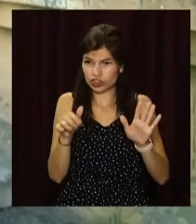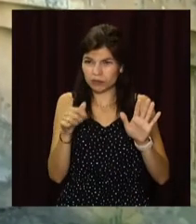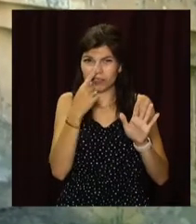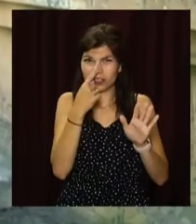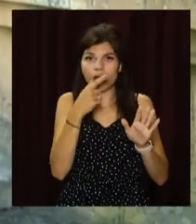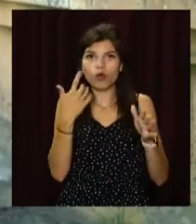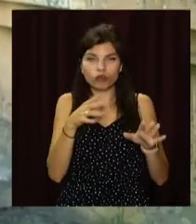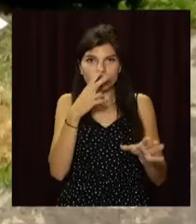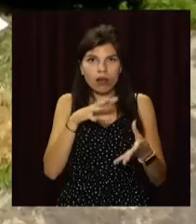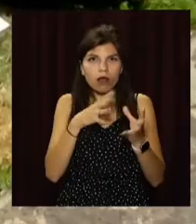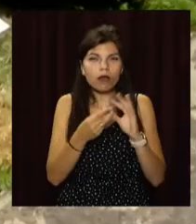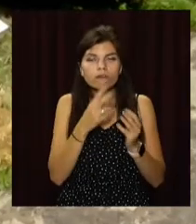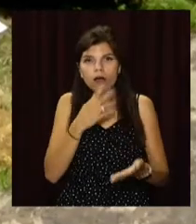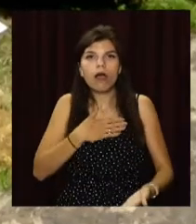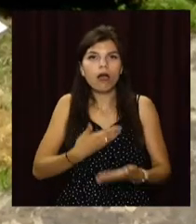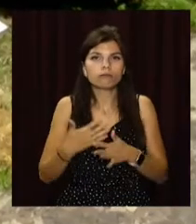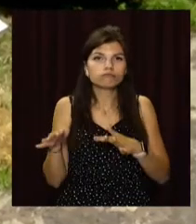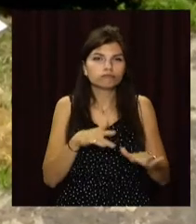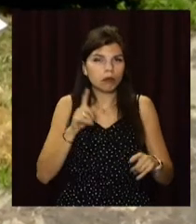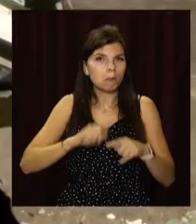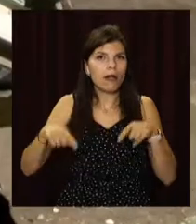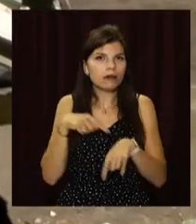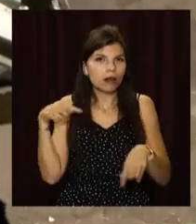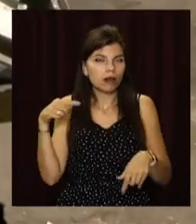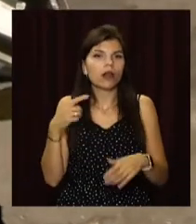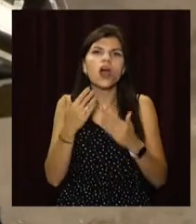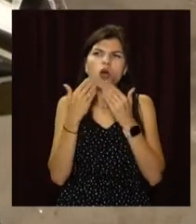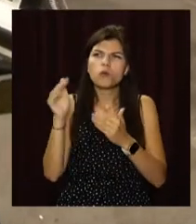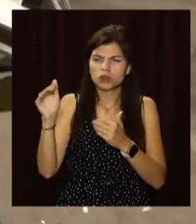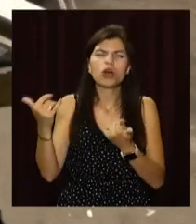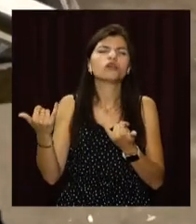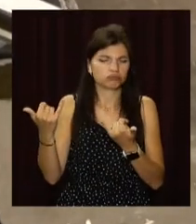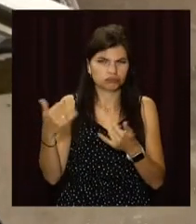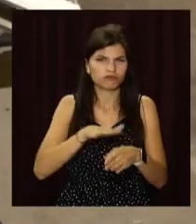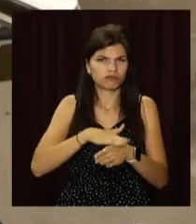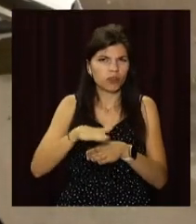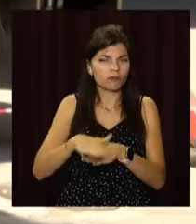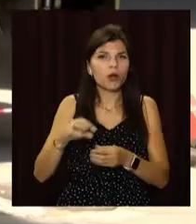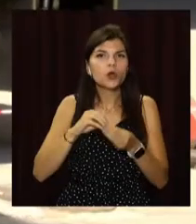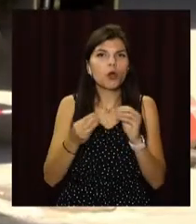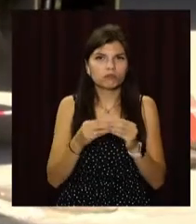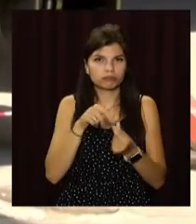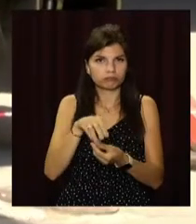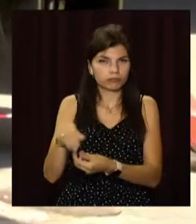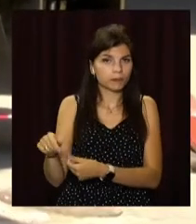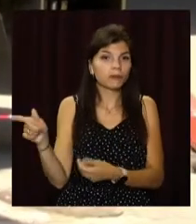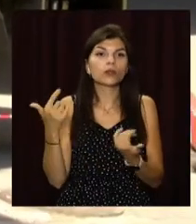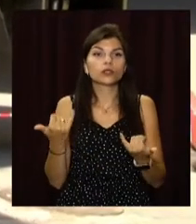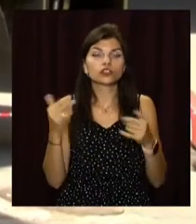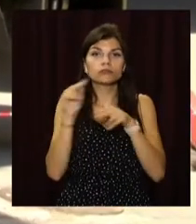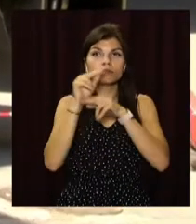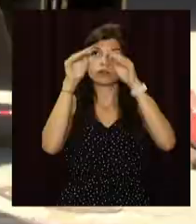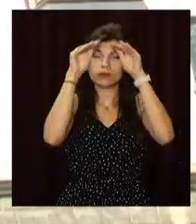вже бачать результати їхньої роботи. Швидко реагують на звернення і оперативно вирішують актуальні проблеми. Зокрема, зараз лагодять покрівлю